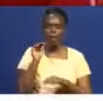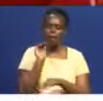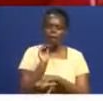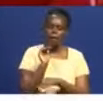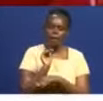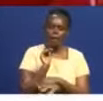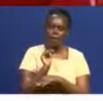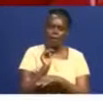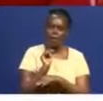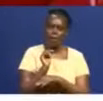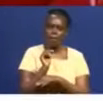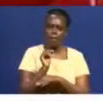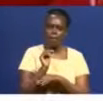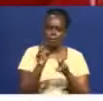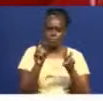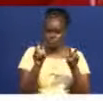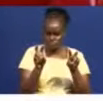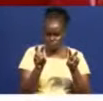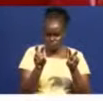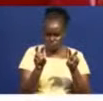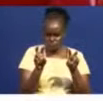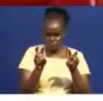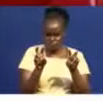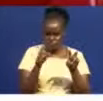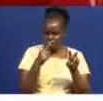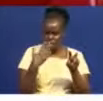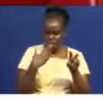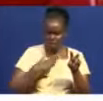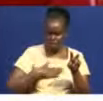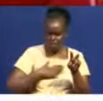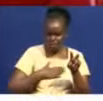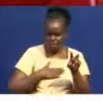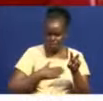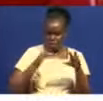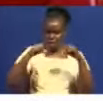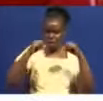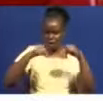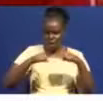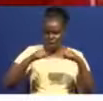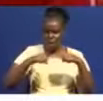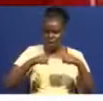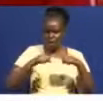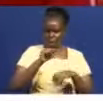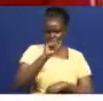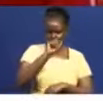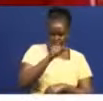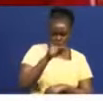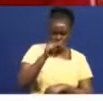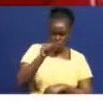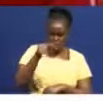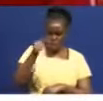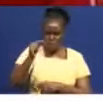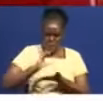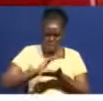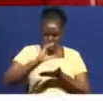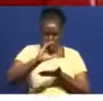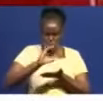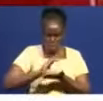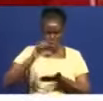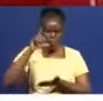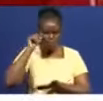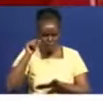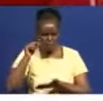waomba muniangalie kwenye macho yangu, munieleze na tukubaliane ni mamilioni mangapi yametengwa Mombasa